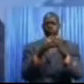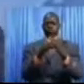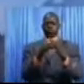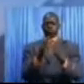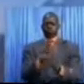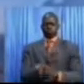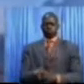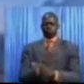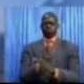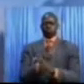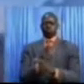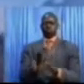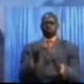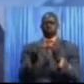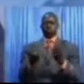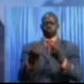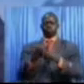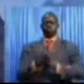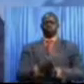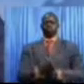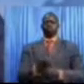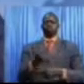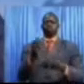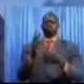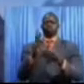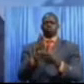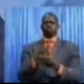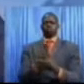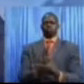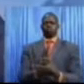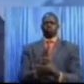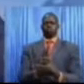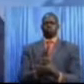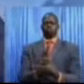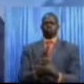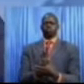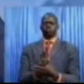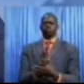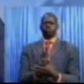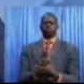aujourd'hui. Ramatou Zida et Aboubakar Sagnon.